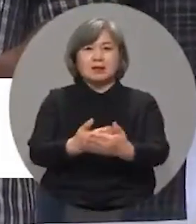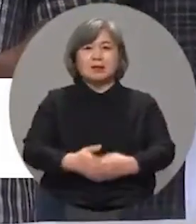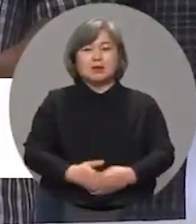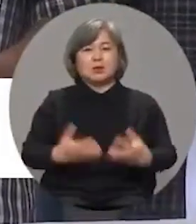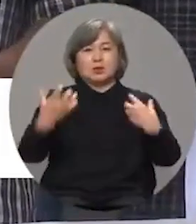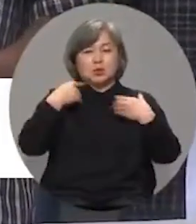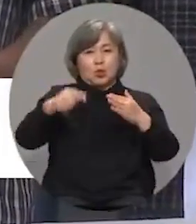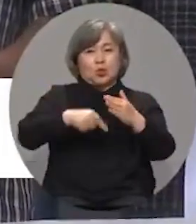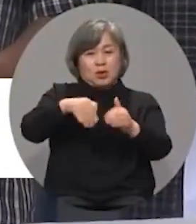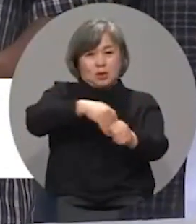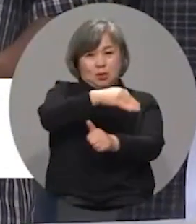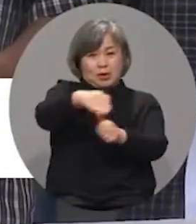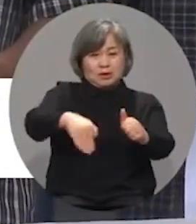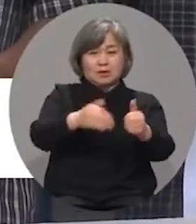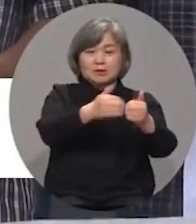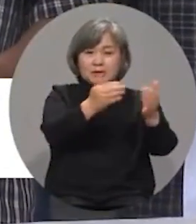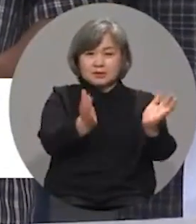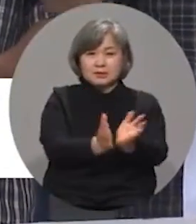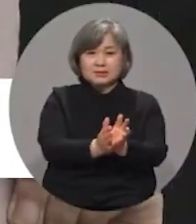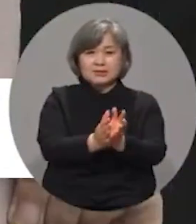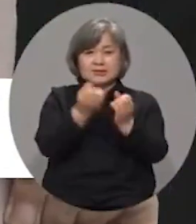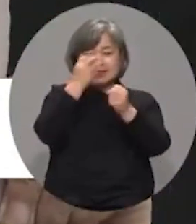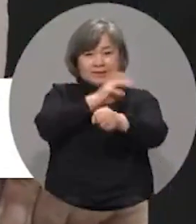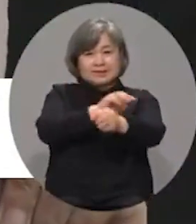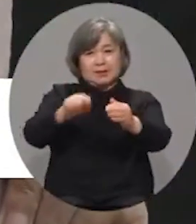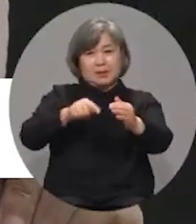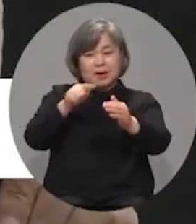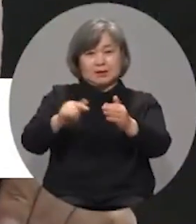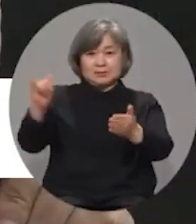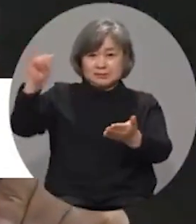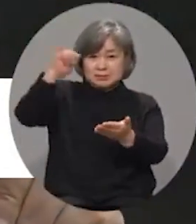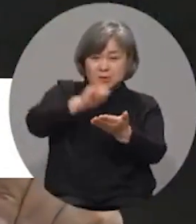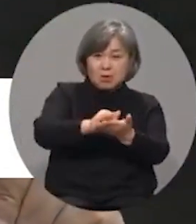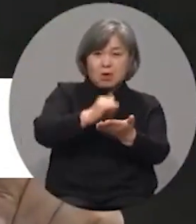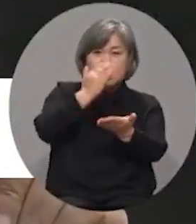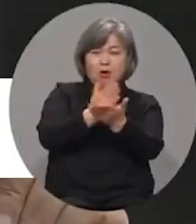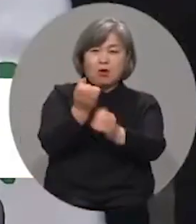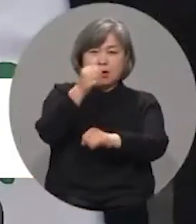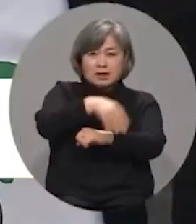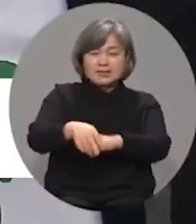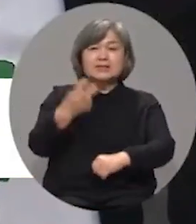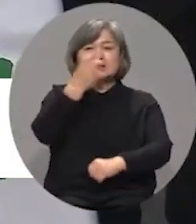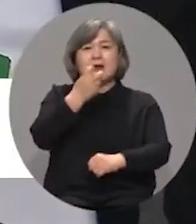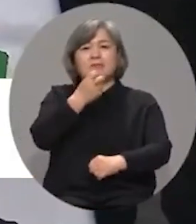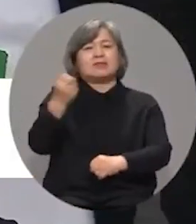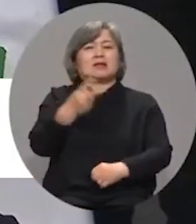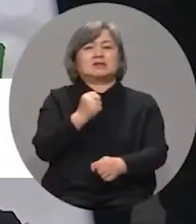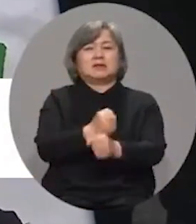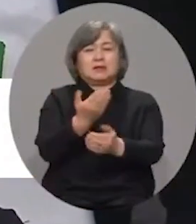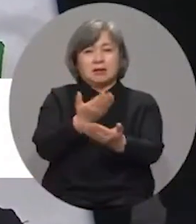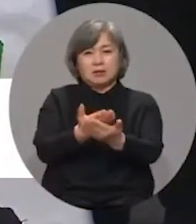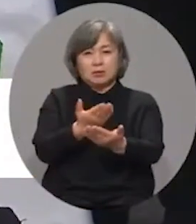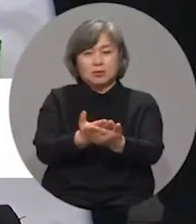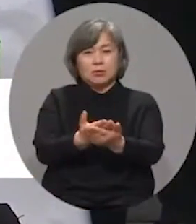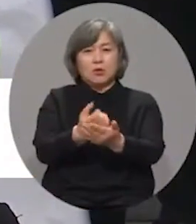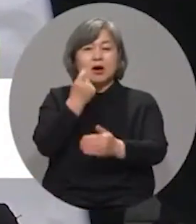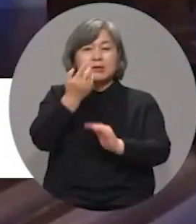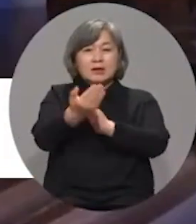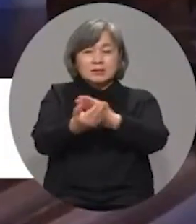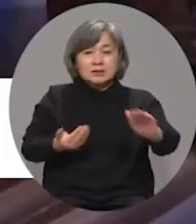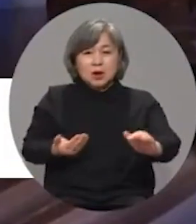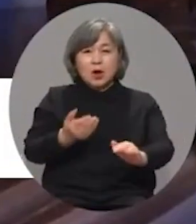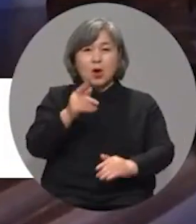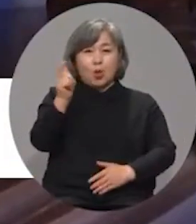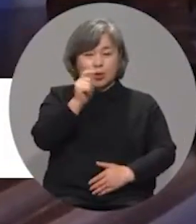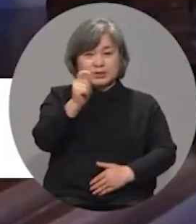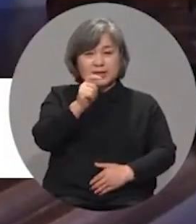돈의 환경단체들이 새만금 신공항 과 각종 soc 사업의 재검토를 촉구하고 나섰습니다 지난달 고창 갯벌